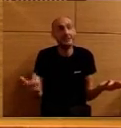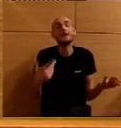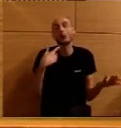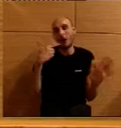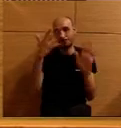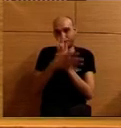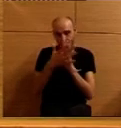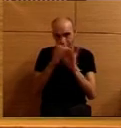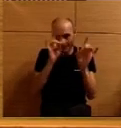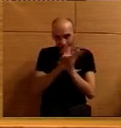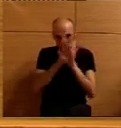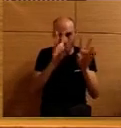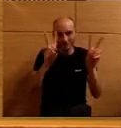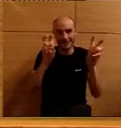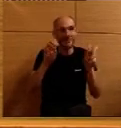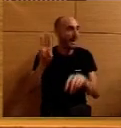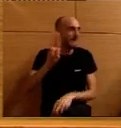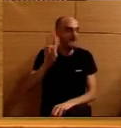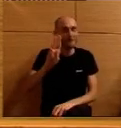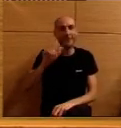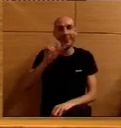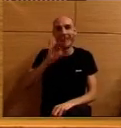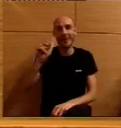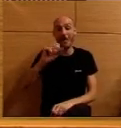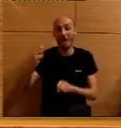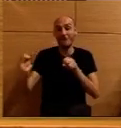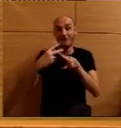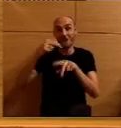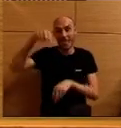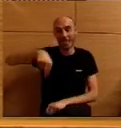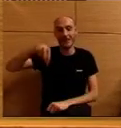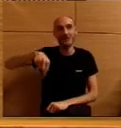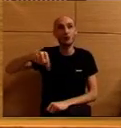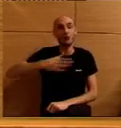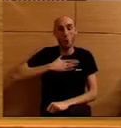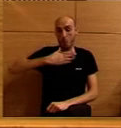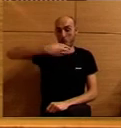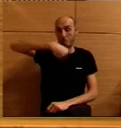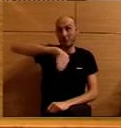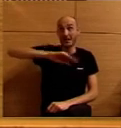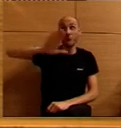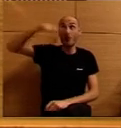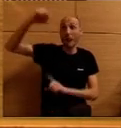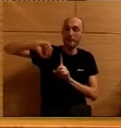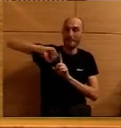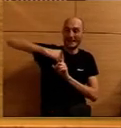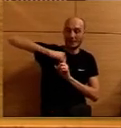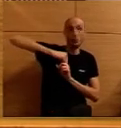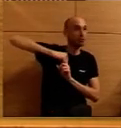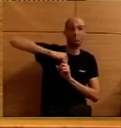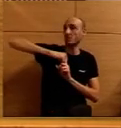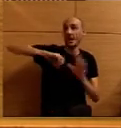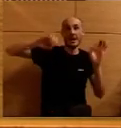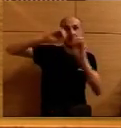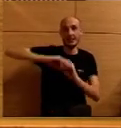de Pedralba, este president no ha recibit pressions de ningú.